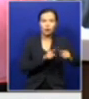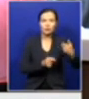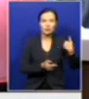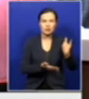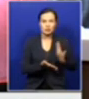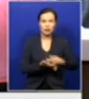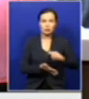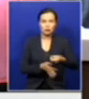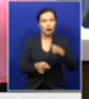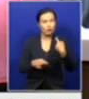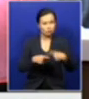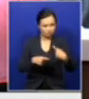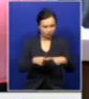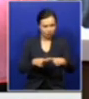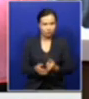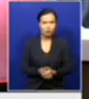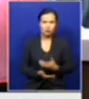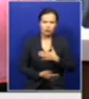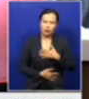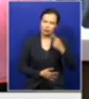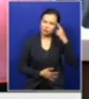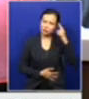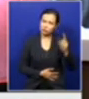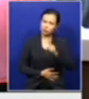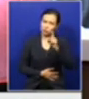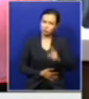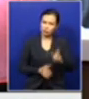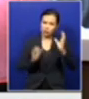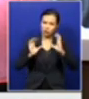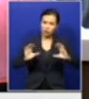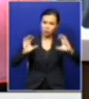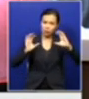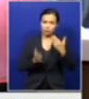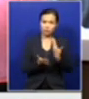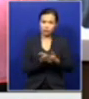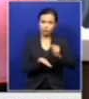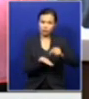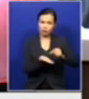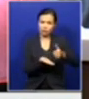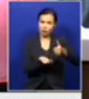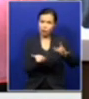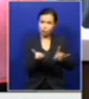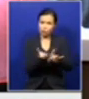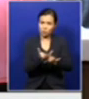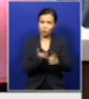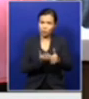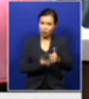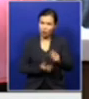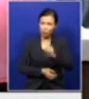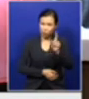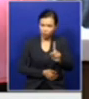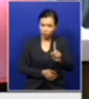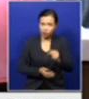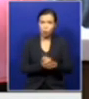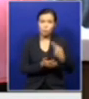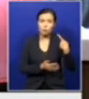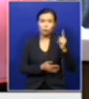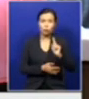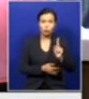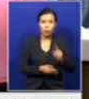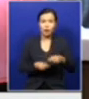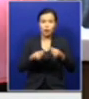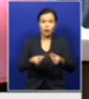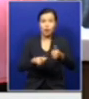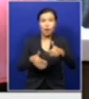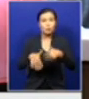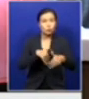หลายเท่าตัวดิฉันจึงสงสัยว่าแล้วรัฐบาลจะสามารถใช้เงินก้อนนี้ได้อย่างมีประสิทธิภาพและเกิดประโยชน์สูงสุดกับประชาชนได้อย่